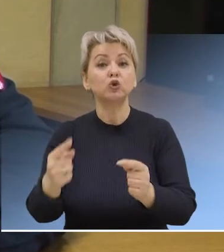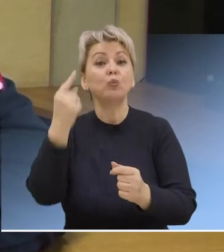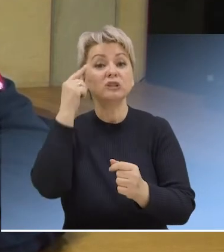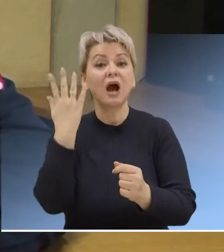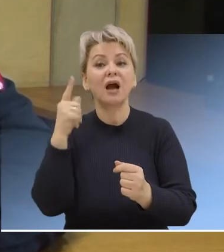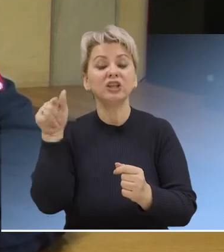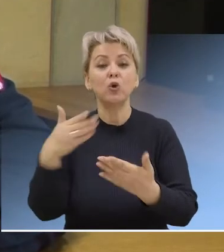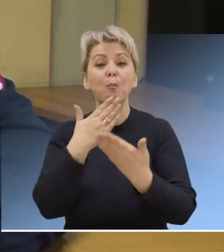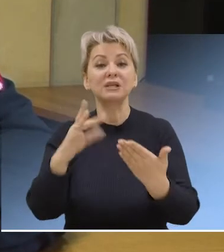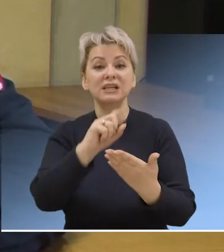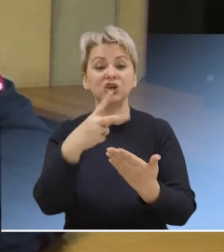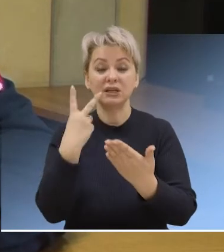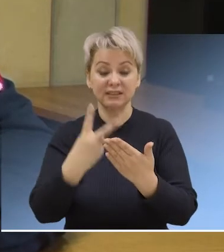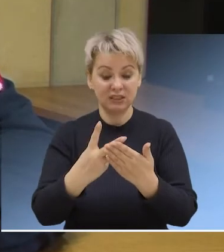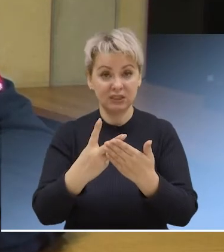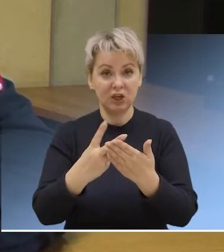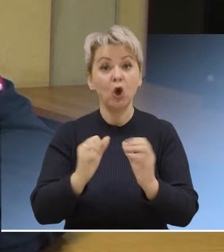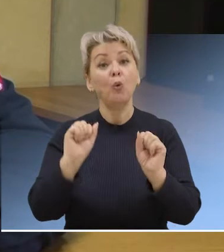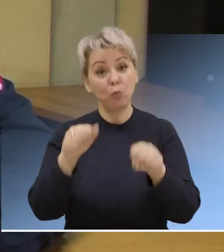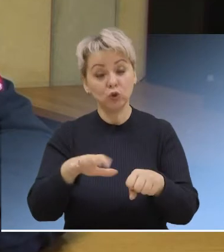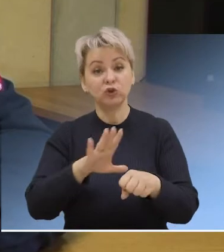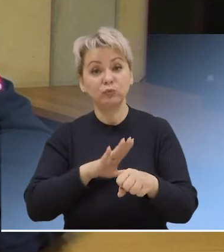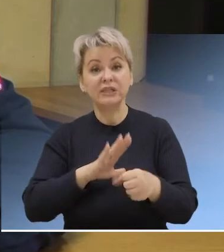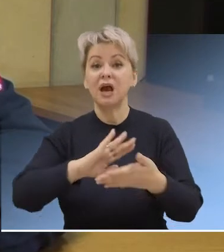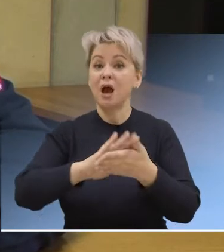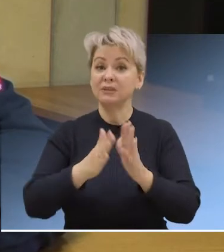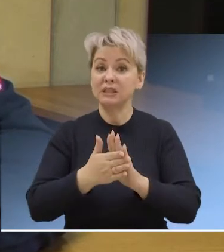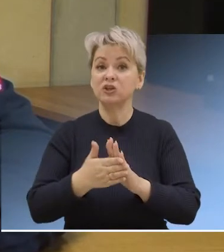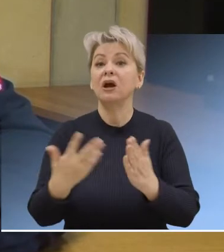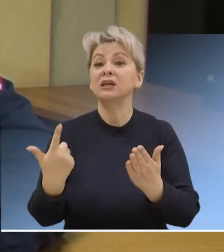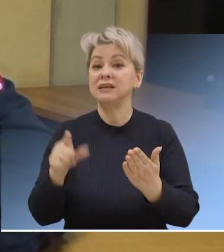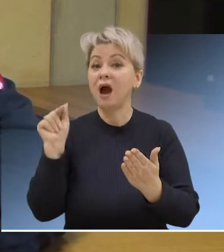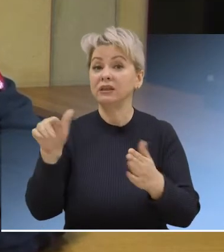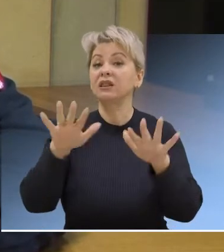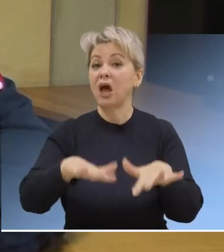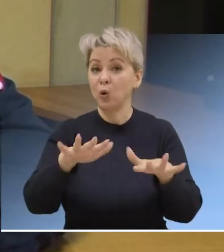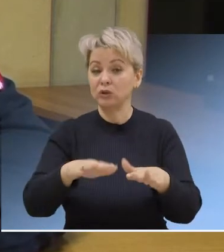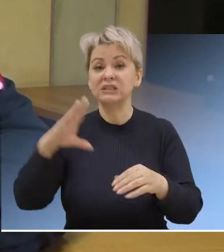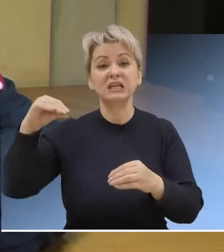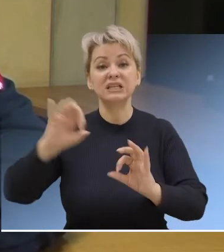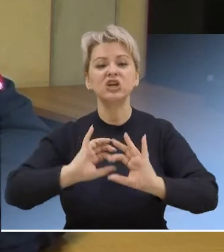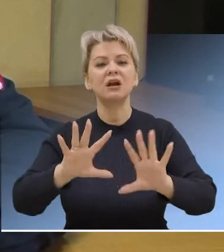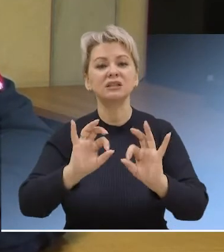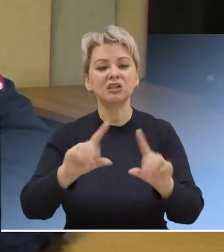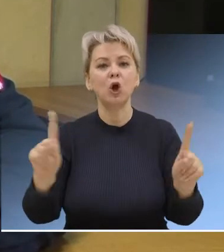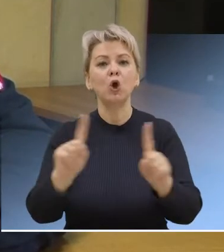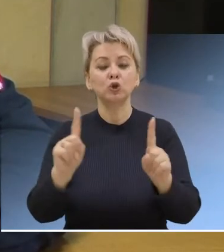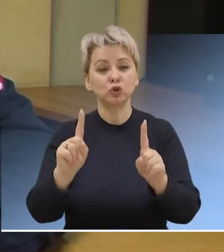узнать, когда ее последний раз видели и в возможных обстоятельствах ее пропажи. Соседи пояснили,